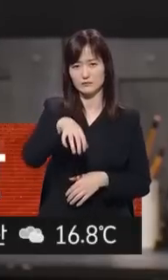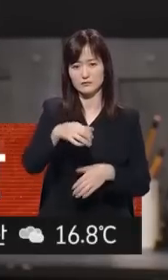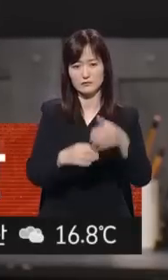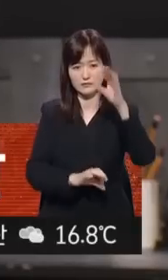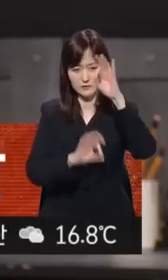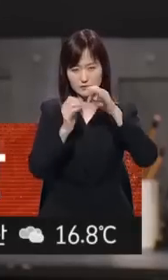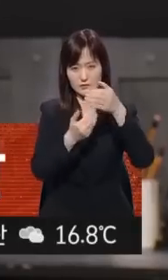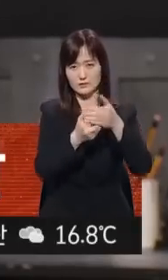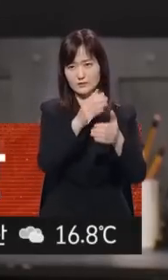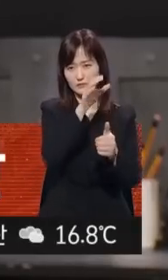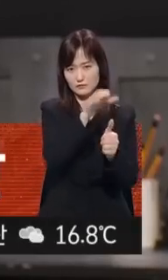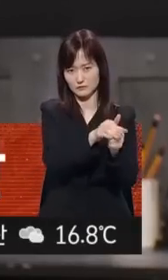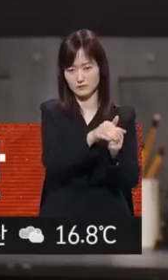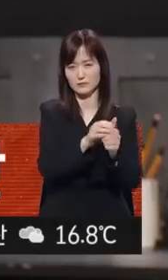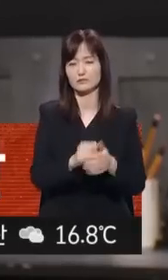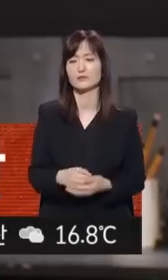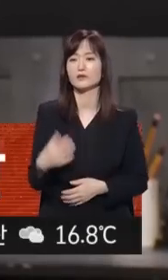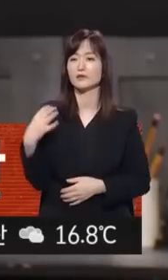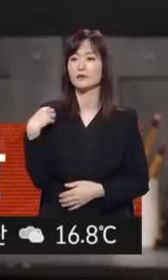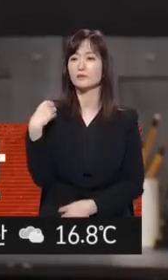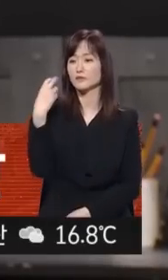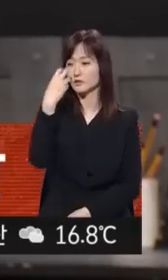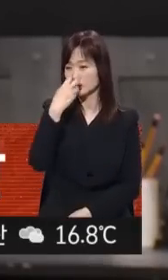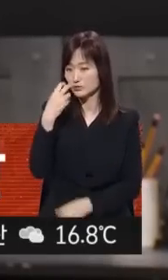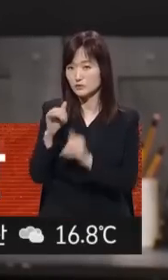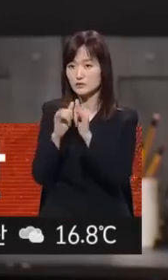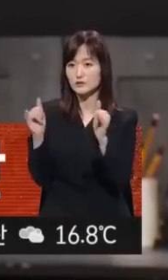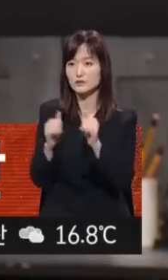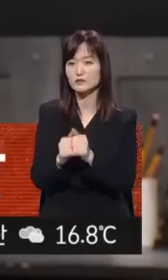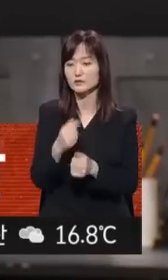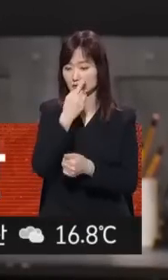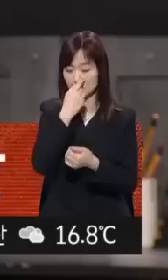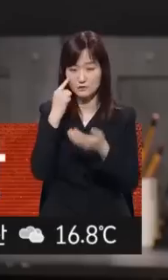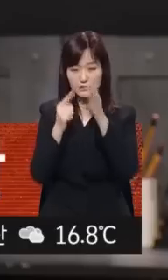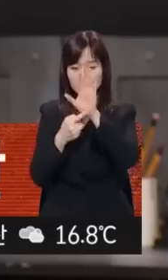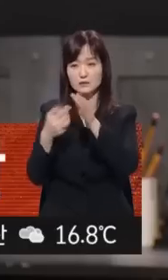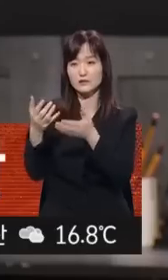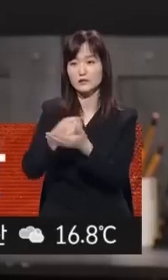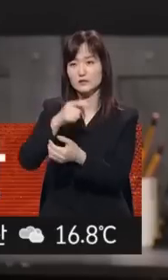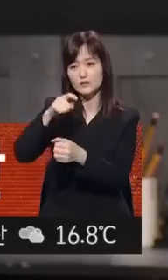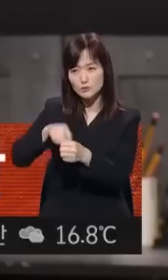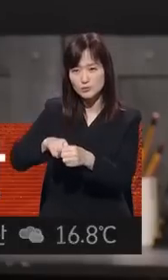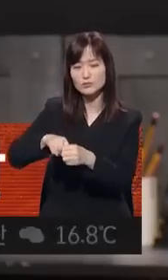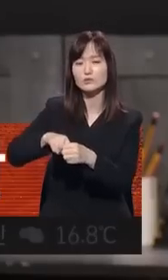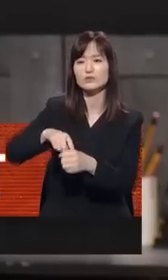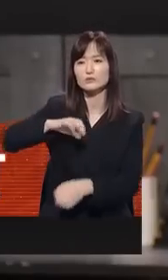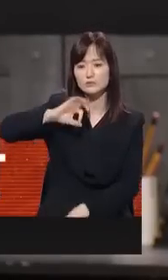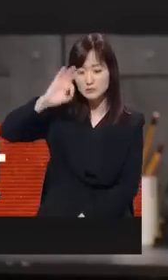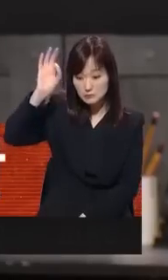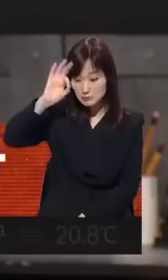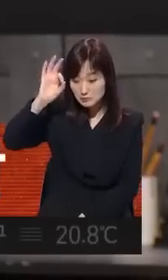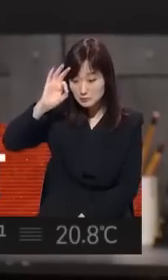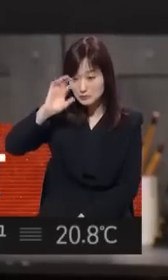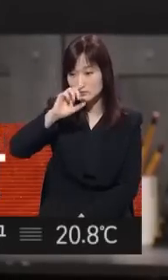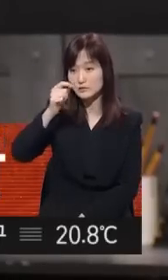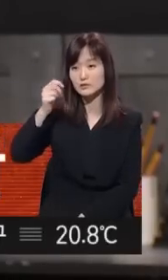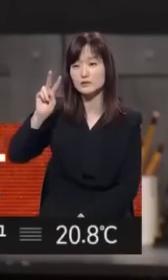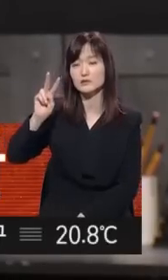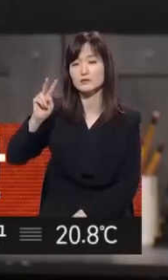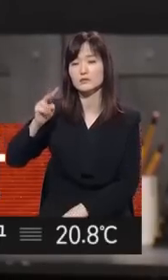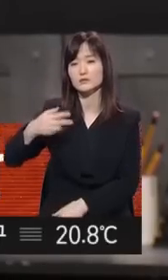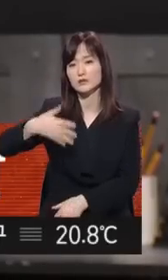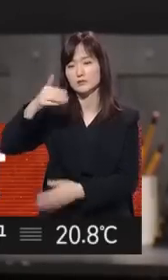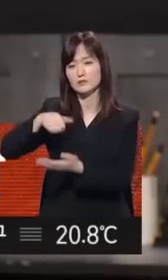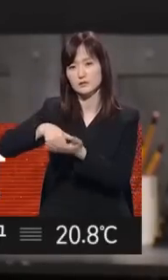배당됐는데 담당 수사관이 증거를 확보하기 위해서 cctv를 찾으려고 했는데 벌써 cctv를 증거인멸하지